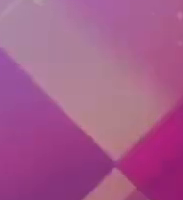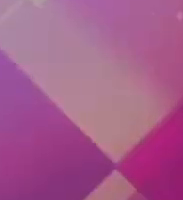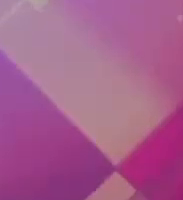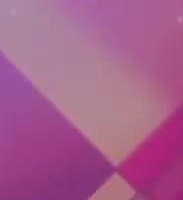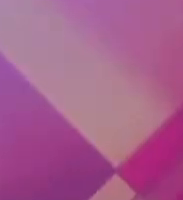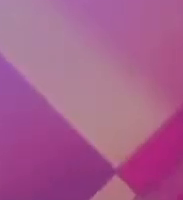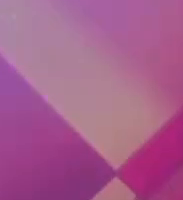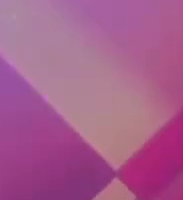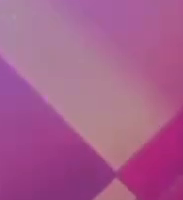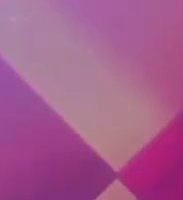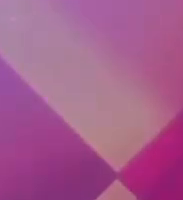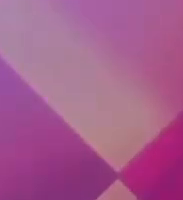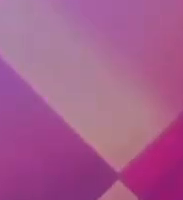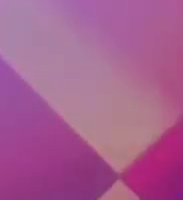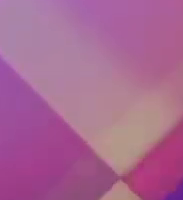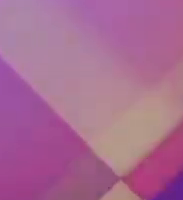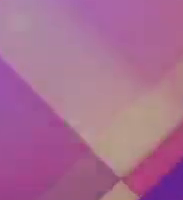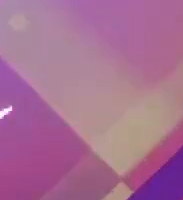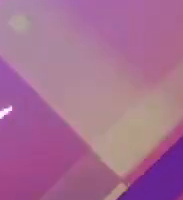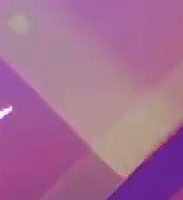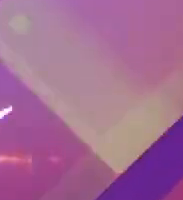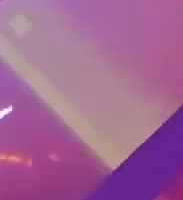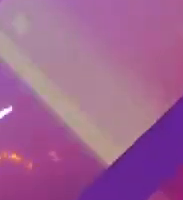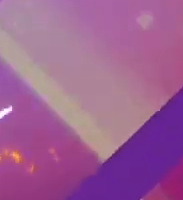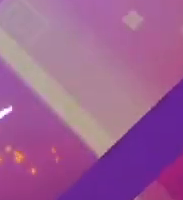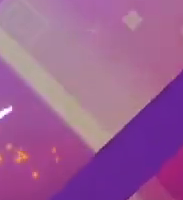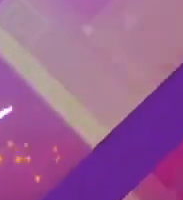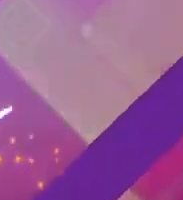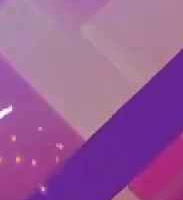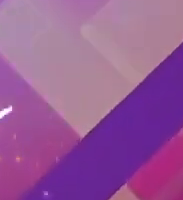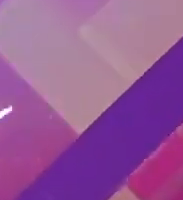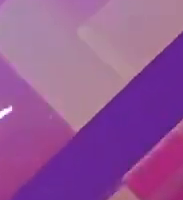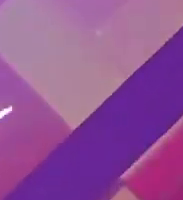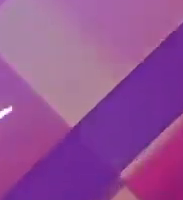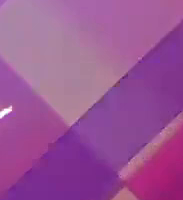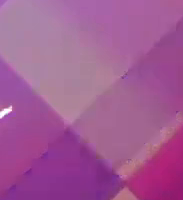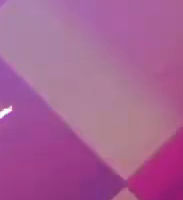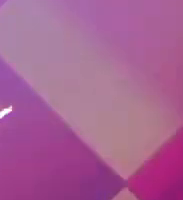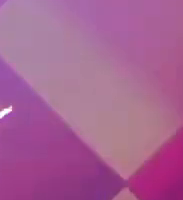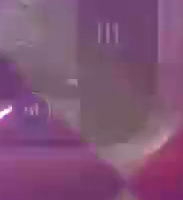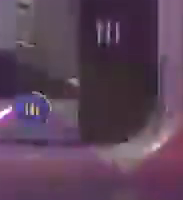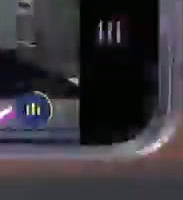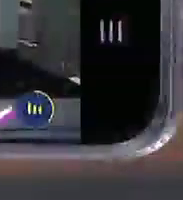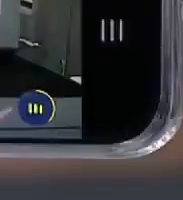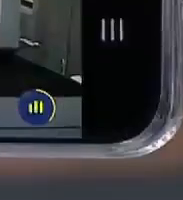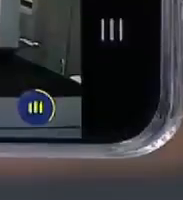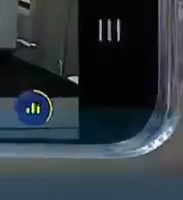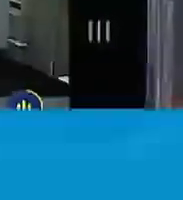풍성한 소식 들고 인사드리겠습니다. 오늘 하루는 분명 어제보다 나을 겁니다. 좋은 하루 되십시오. 고맙습니다.